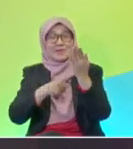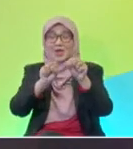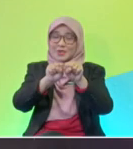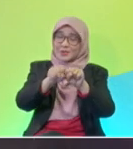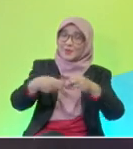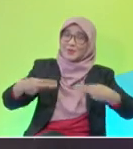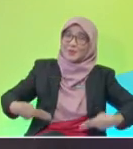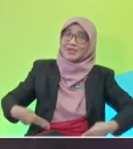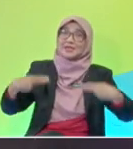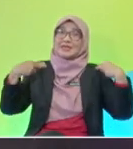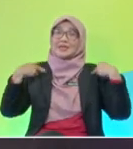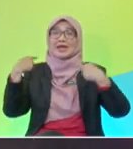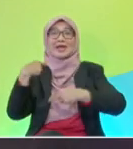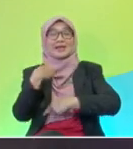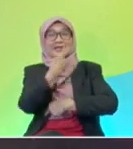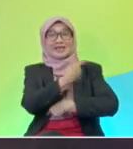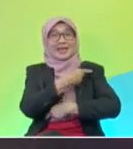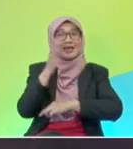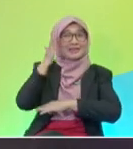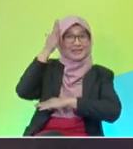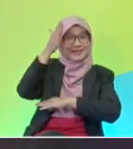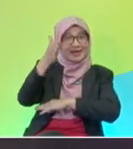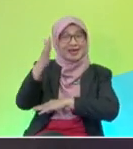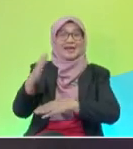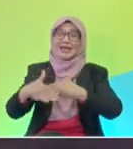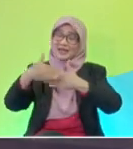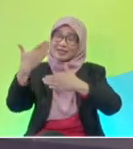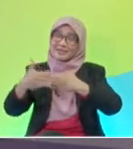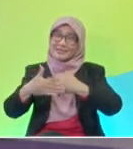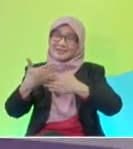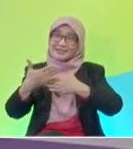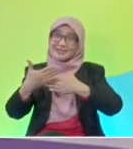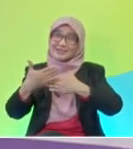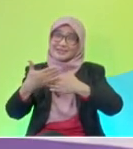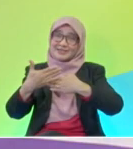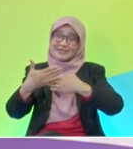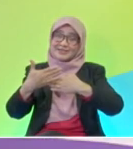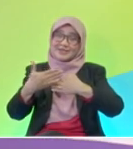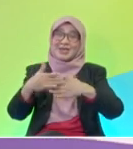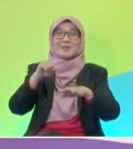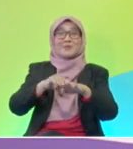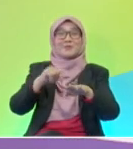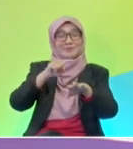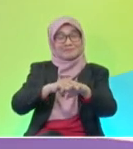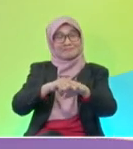hidup kita akan senang pada masa